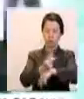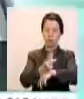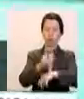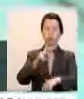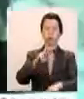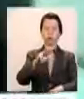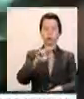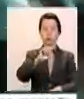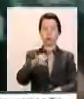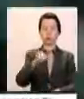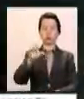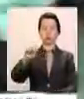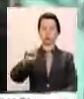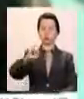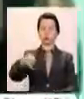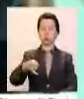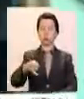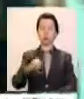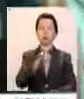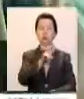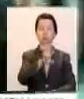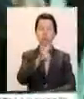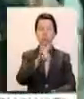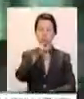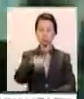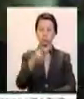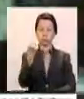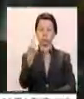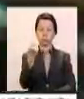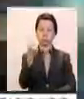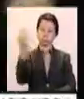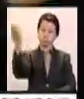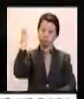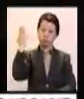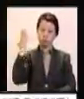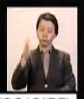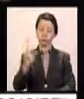USJ 25 Subang Jaya pada 27 November lepas.